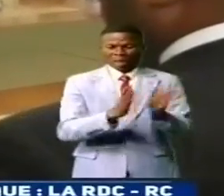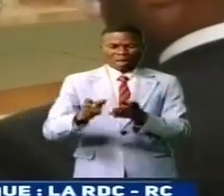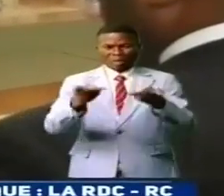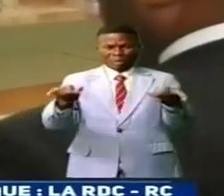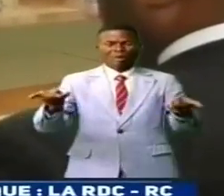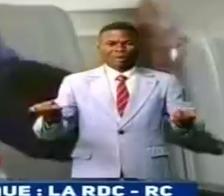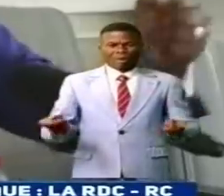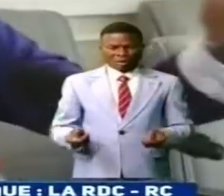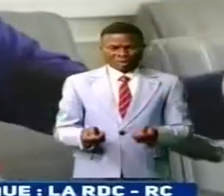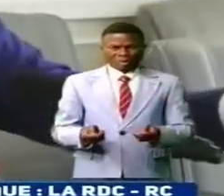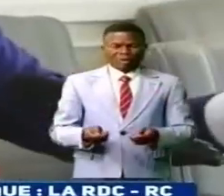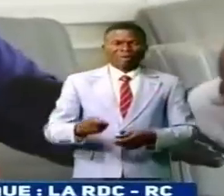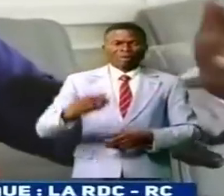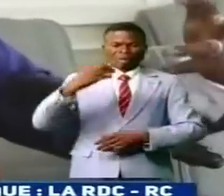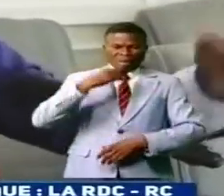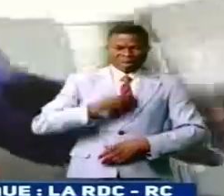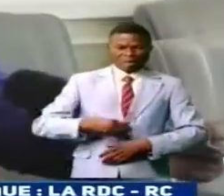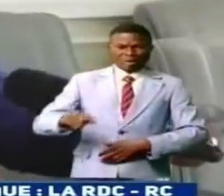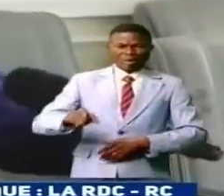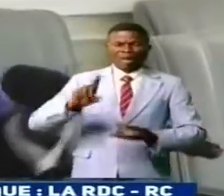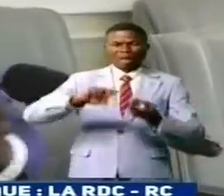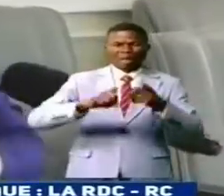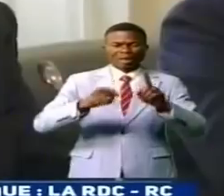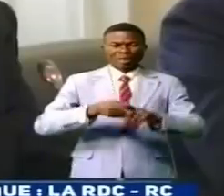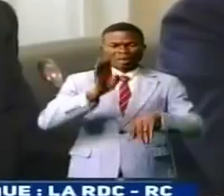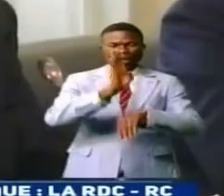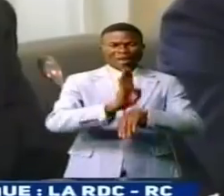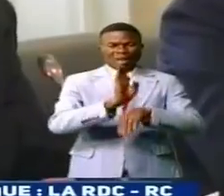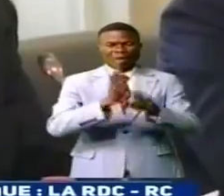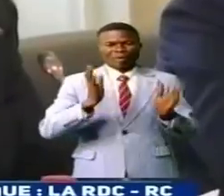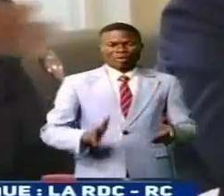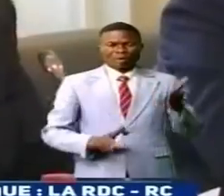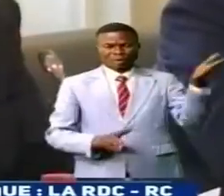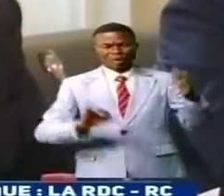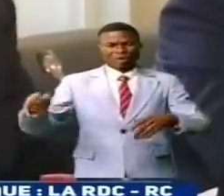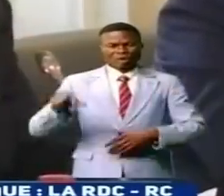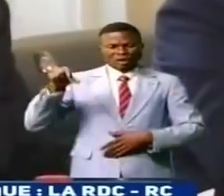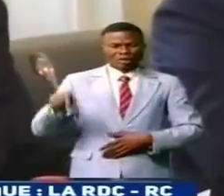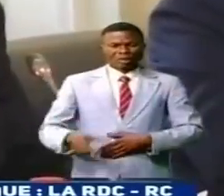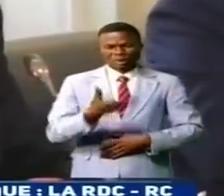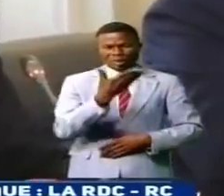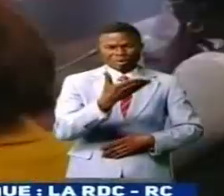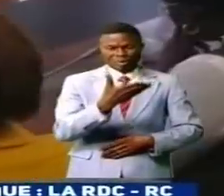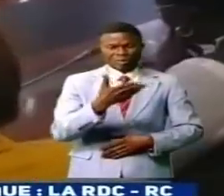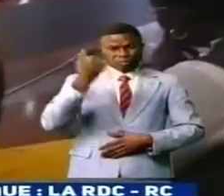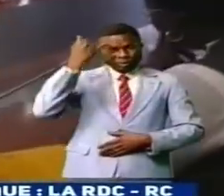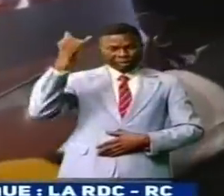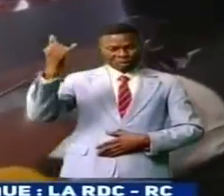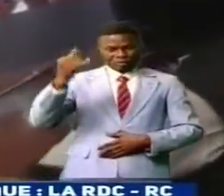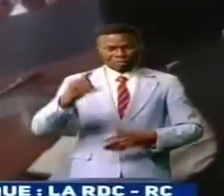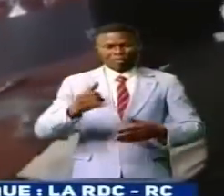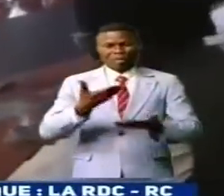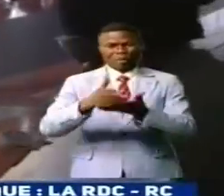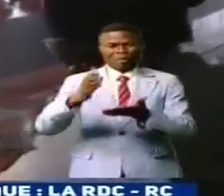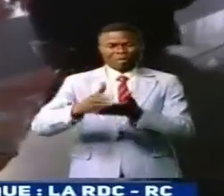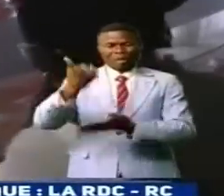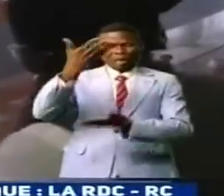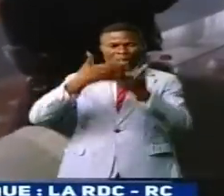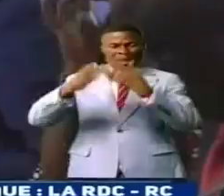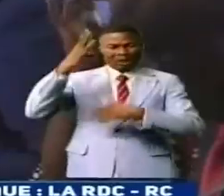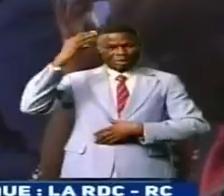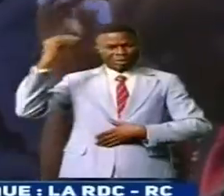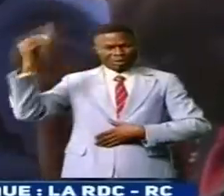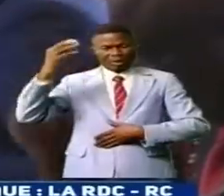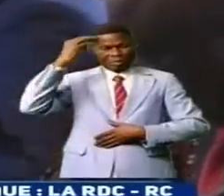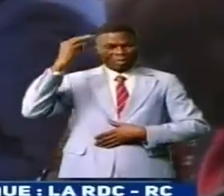territoire, Maître Guy Londo Mboyo et son homologue brazzavillois Jean-Jacques Bouya, Dans le cadre du partage d'expériences, le